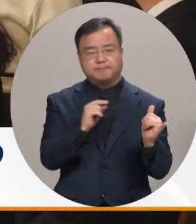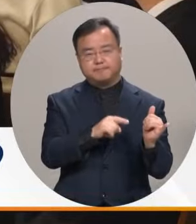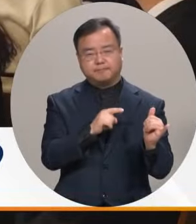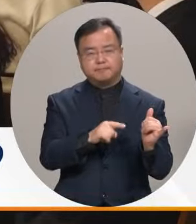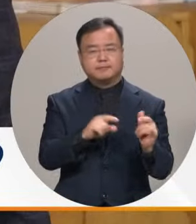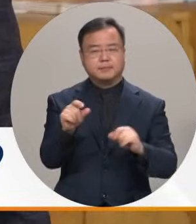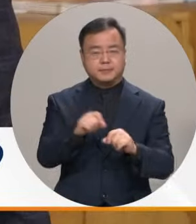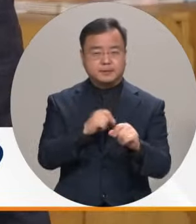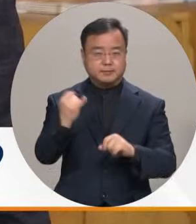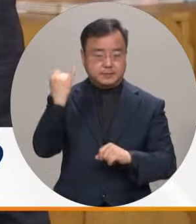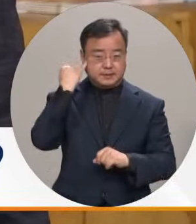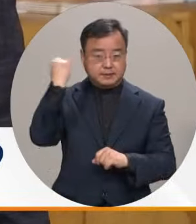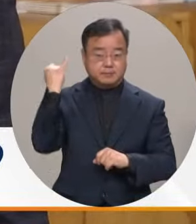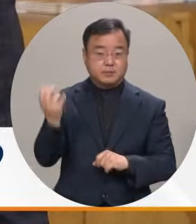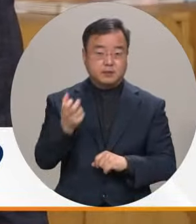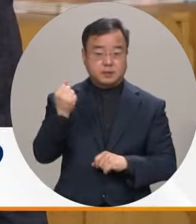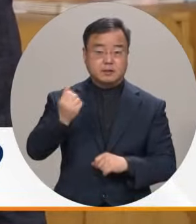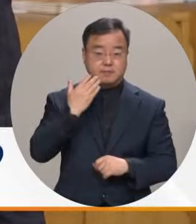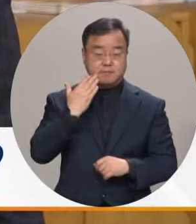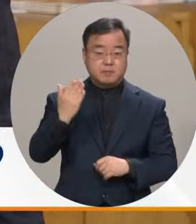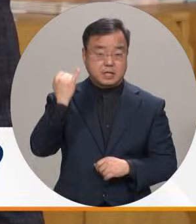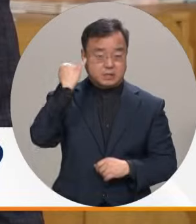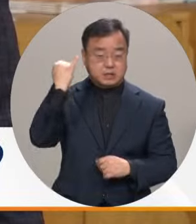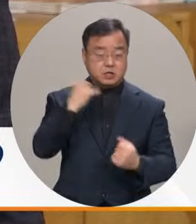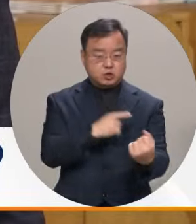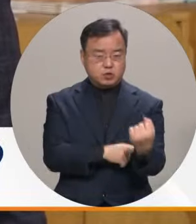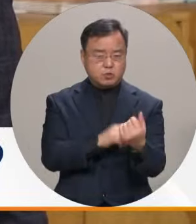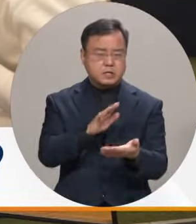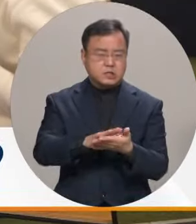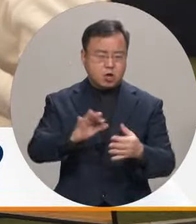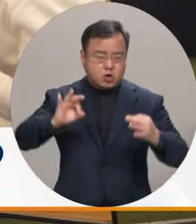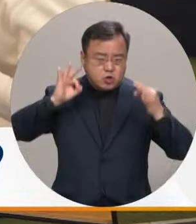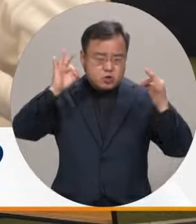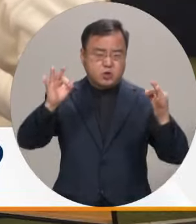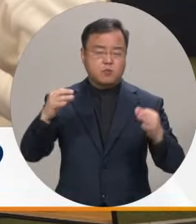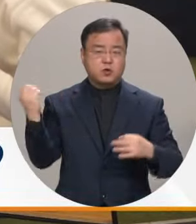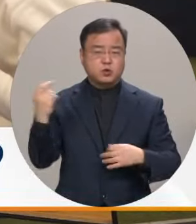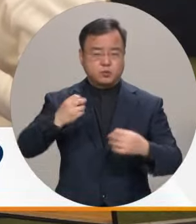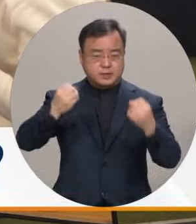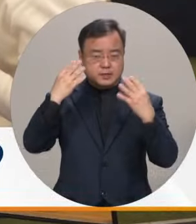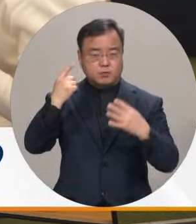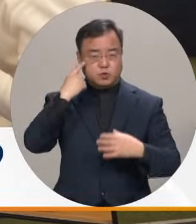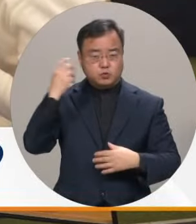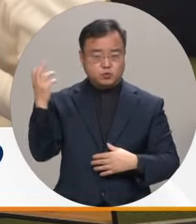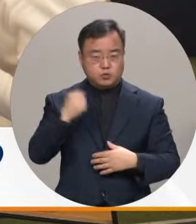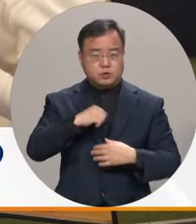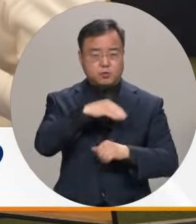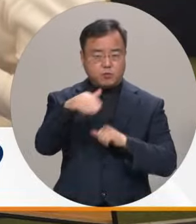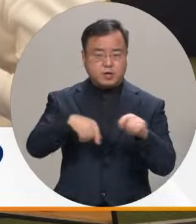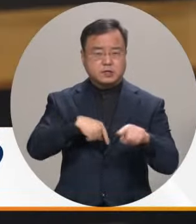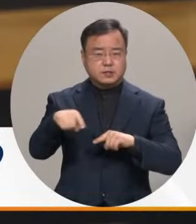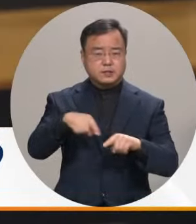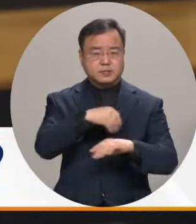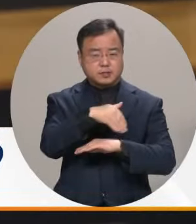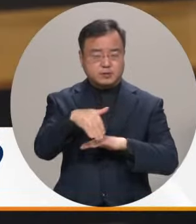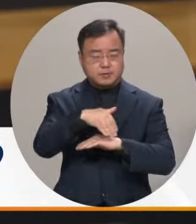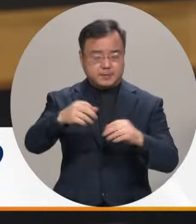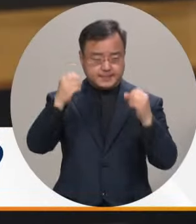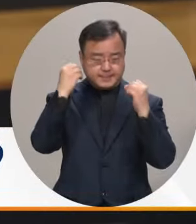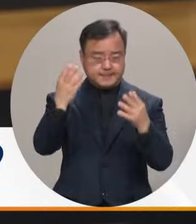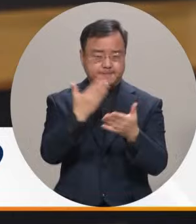있다고 생각합니다 이러한 창의력 및 열정과 새로운 시선으로 환경 정책의 혁신을 만들어 나가기 위해